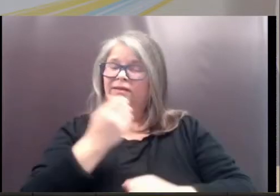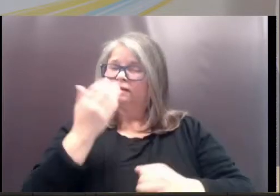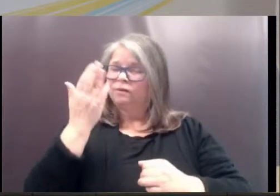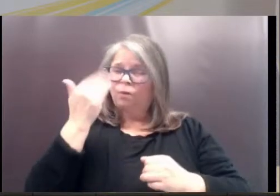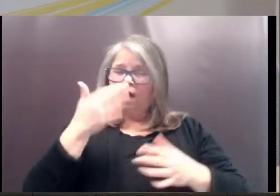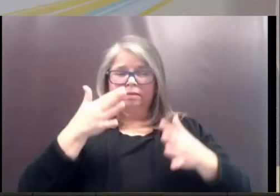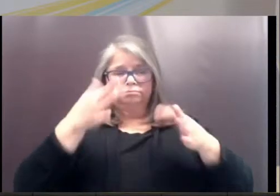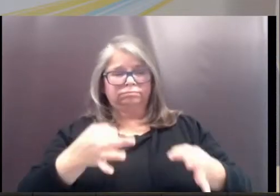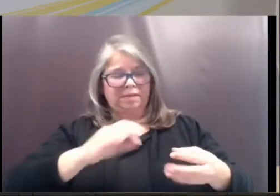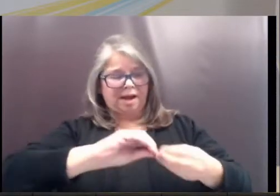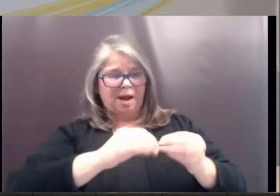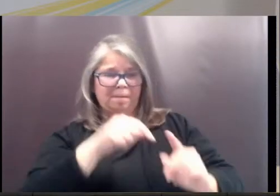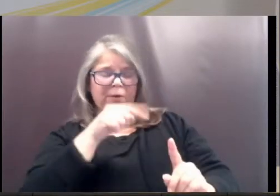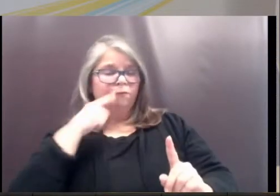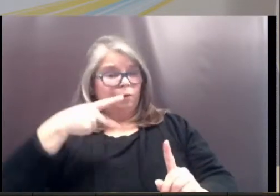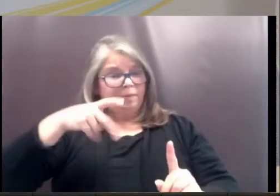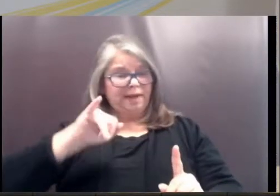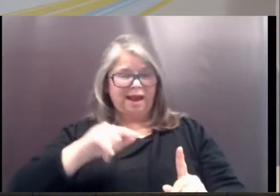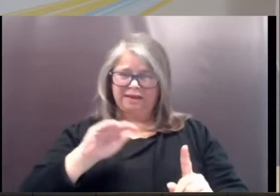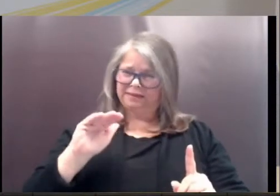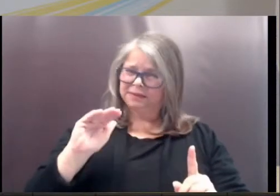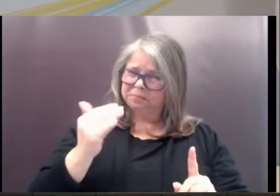is the same for every Atlantic province.